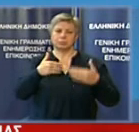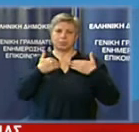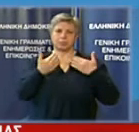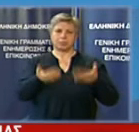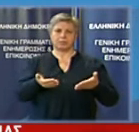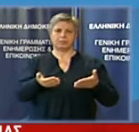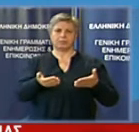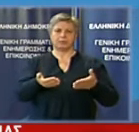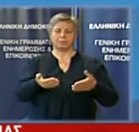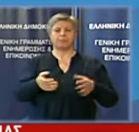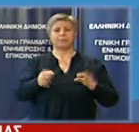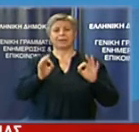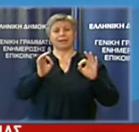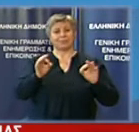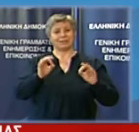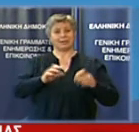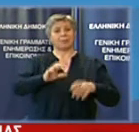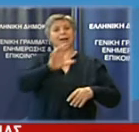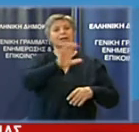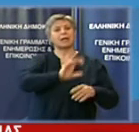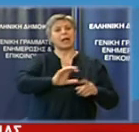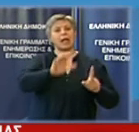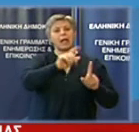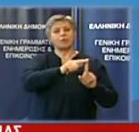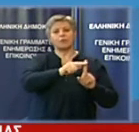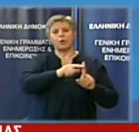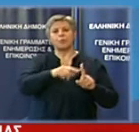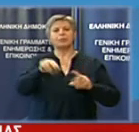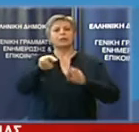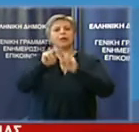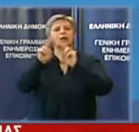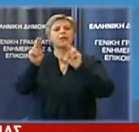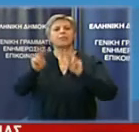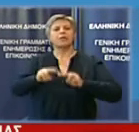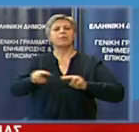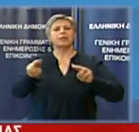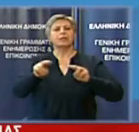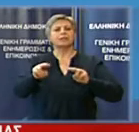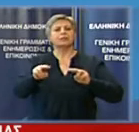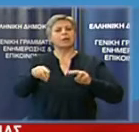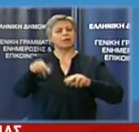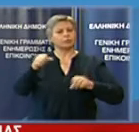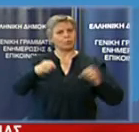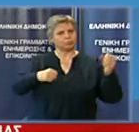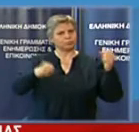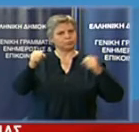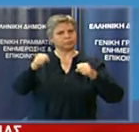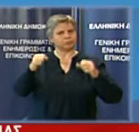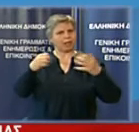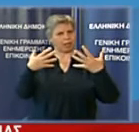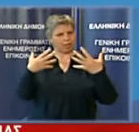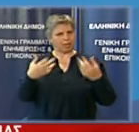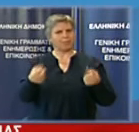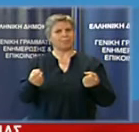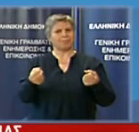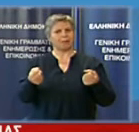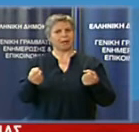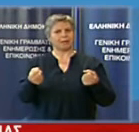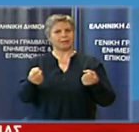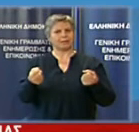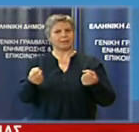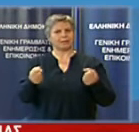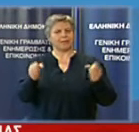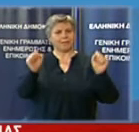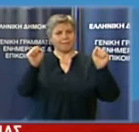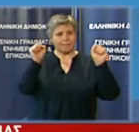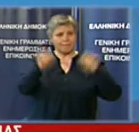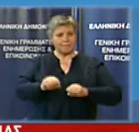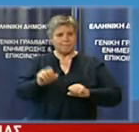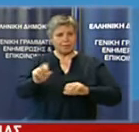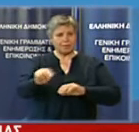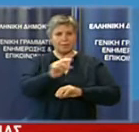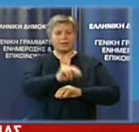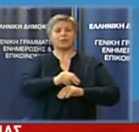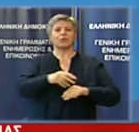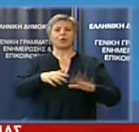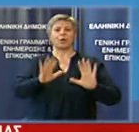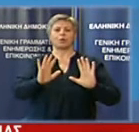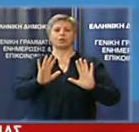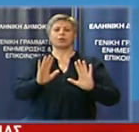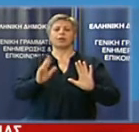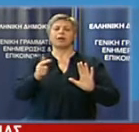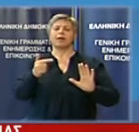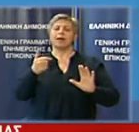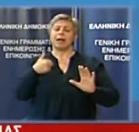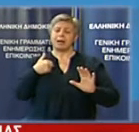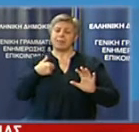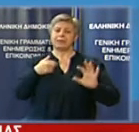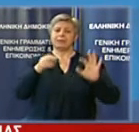κυρίως μεταξύ Ευρωπαίων και Δουνουτού δεν βρίσκονται σε σύμπνοια, υπάρχει μια διαφορά. Και μένει, μαζί και με τη δική μας